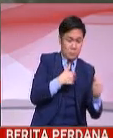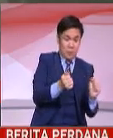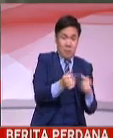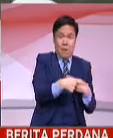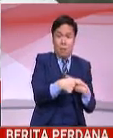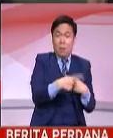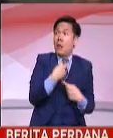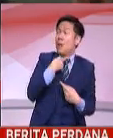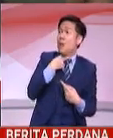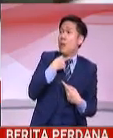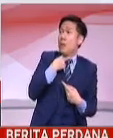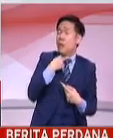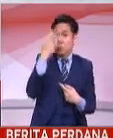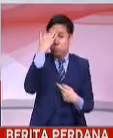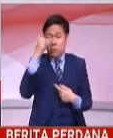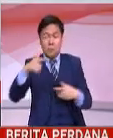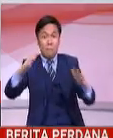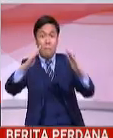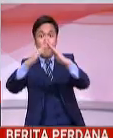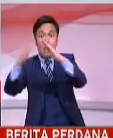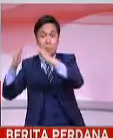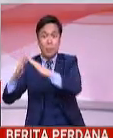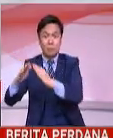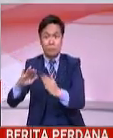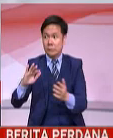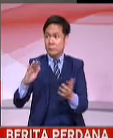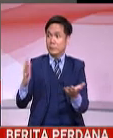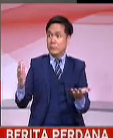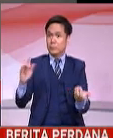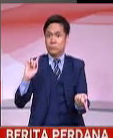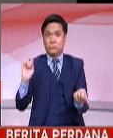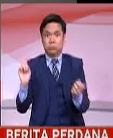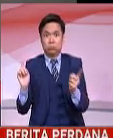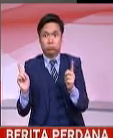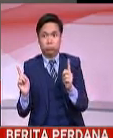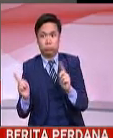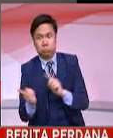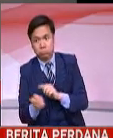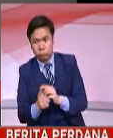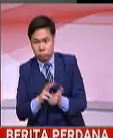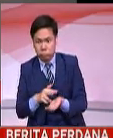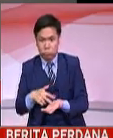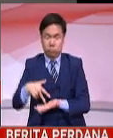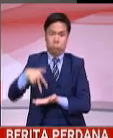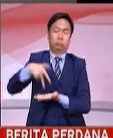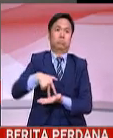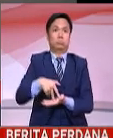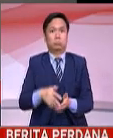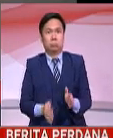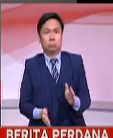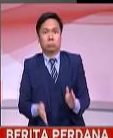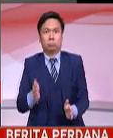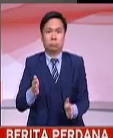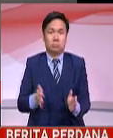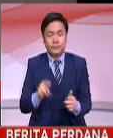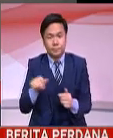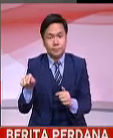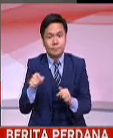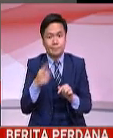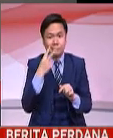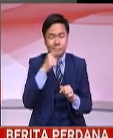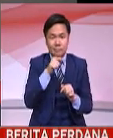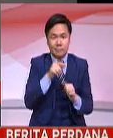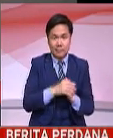mereka selepas penduduk satu bandar bertukar menjadi zombie. Saya ikut